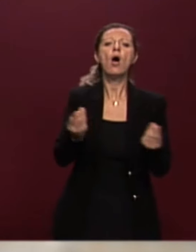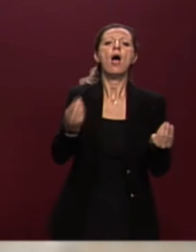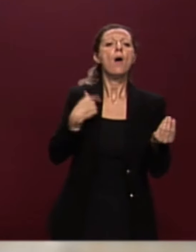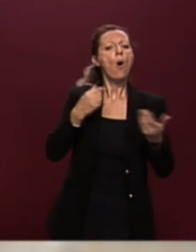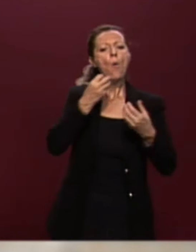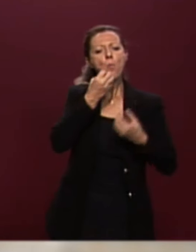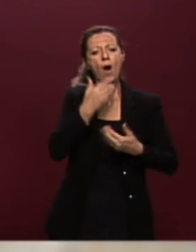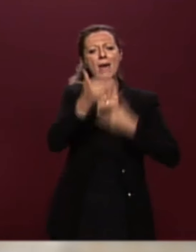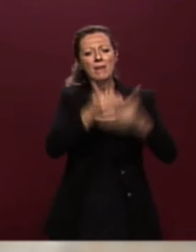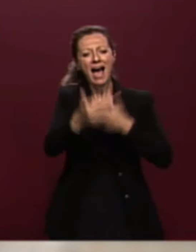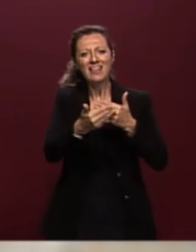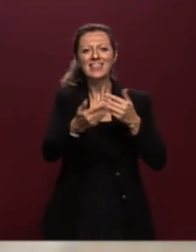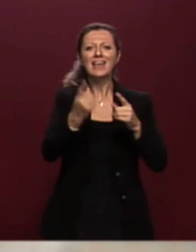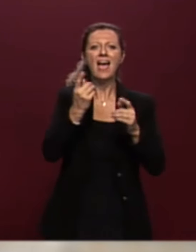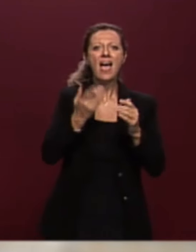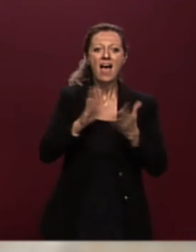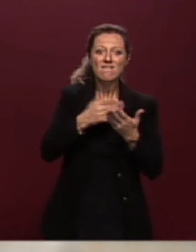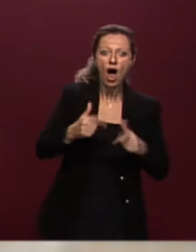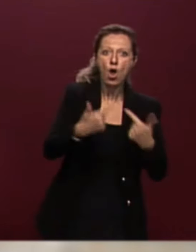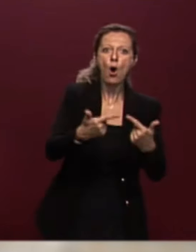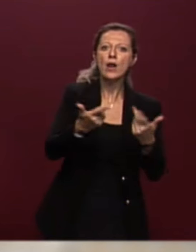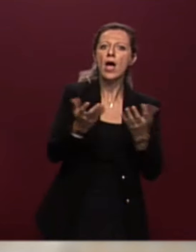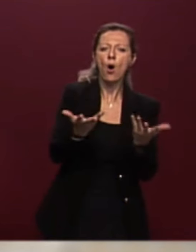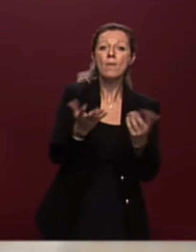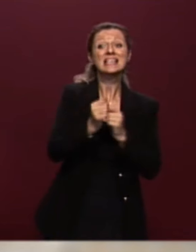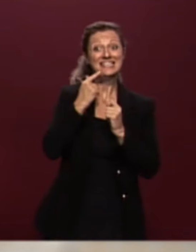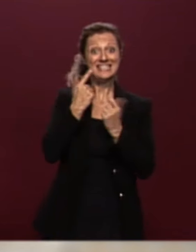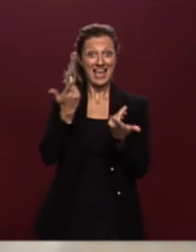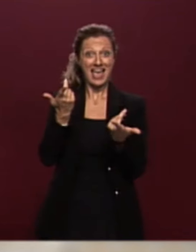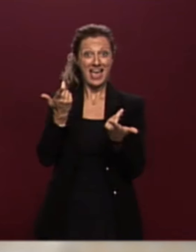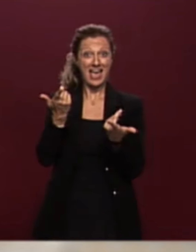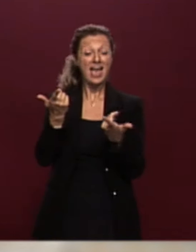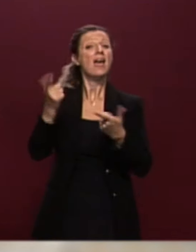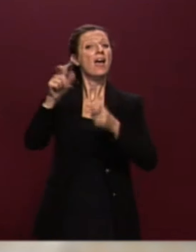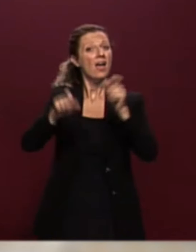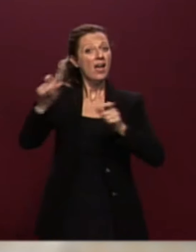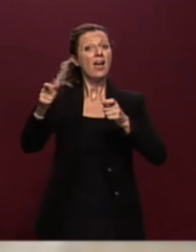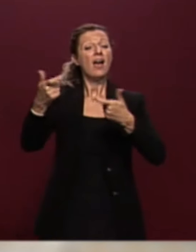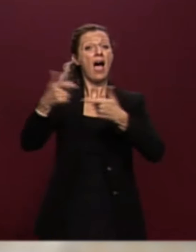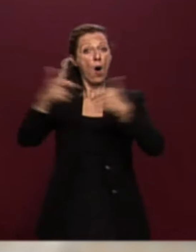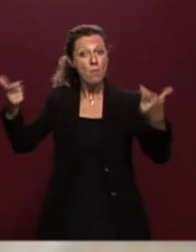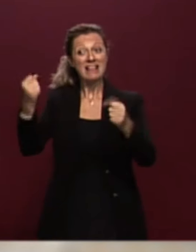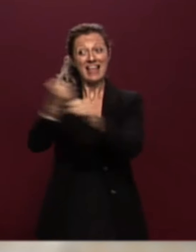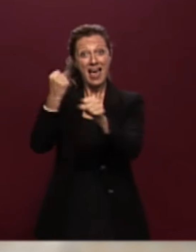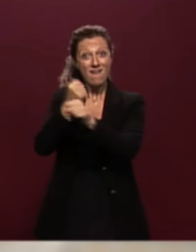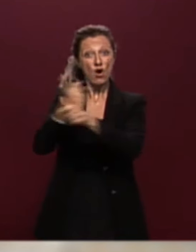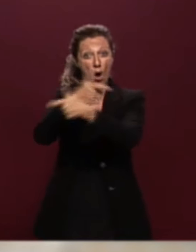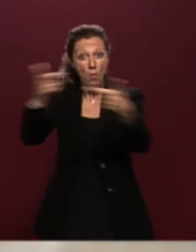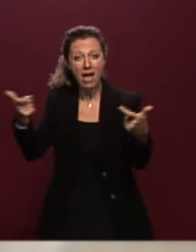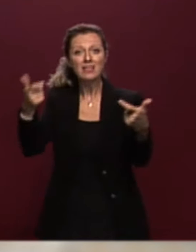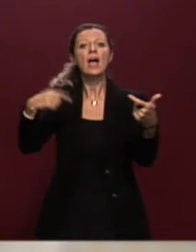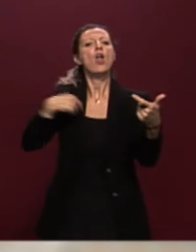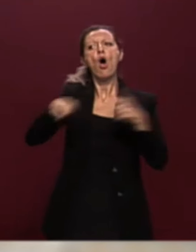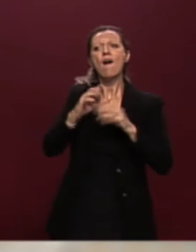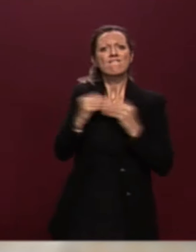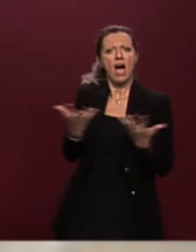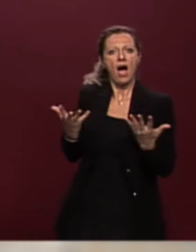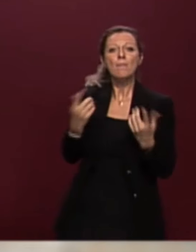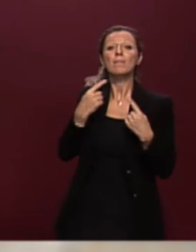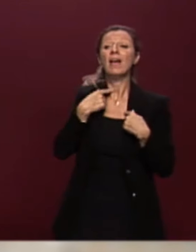valorizzare? Se l'occupazione cresce e aumenta quindi la platea dei lavoratori, come agiamo? Perché per ciascuno di loro e di noi sia